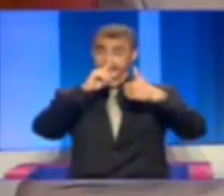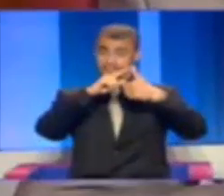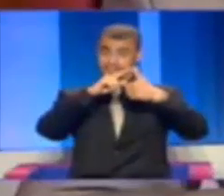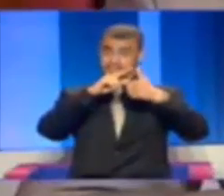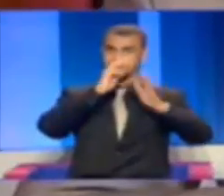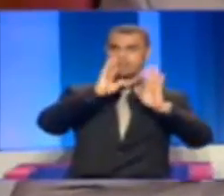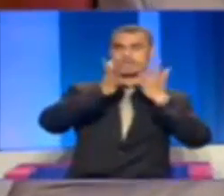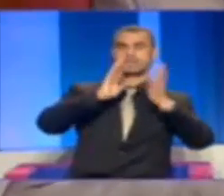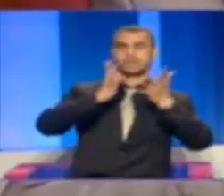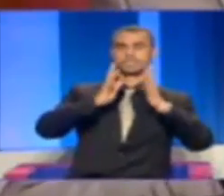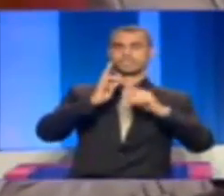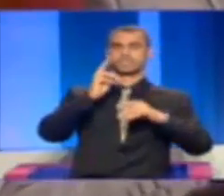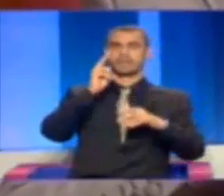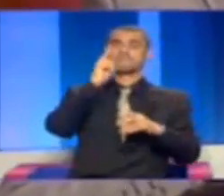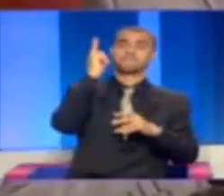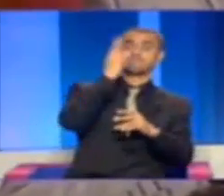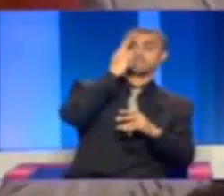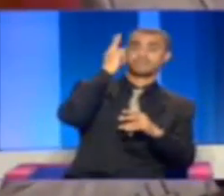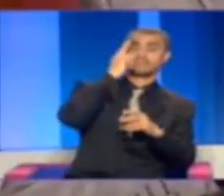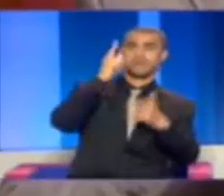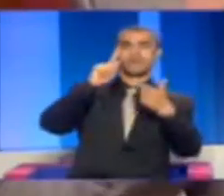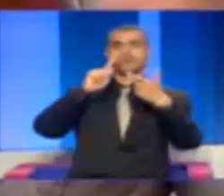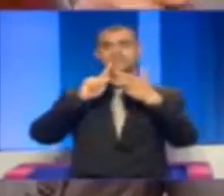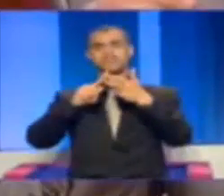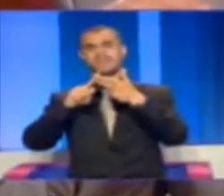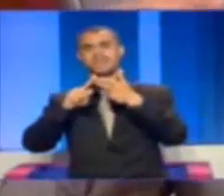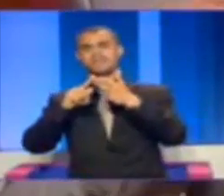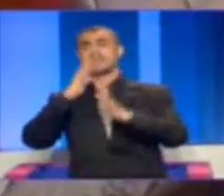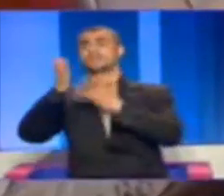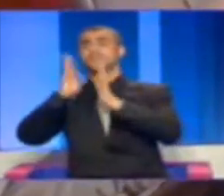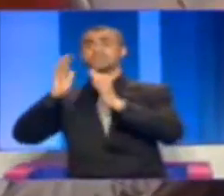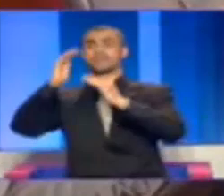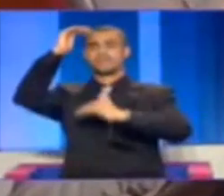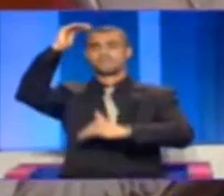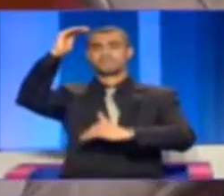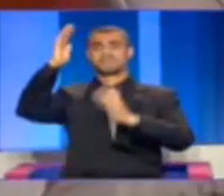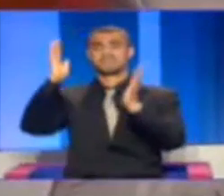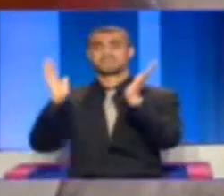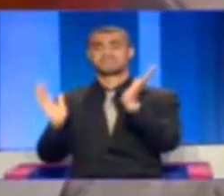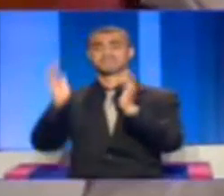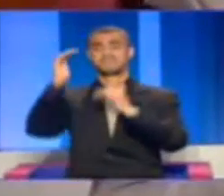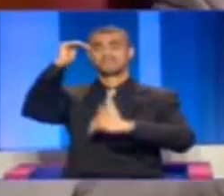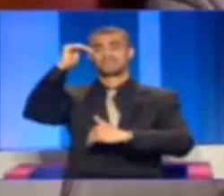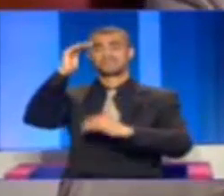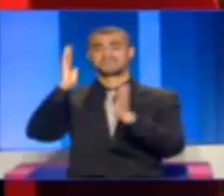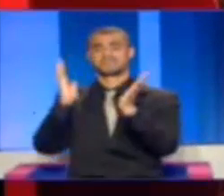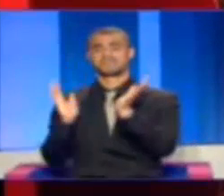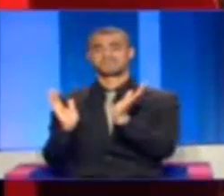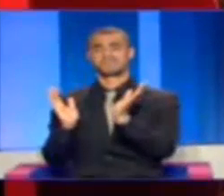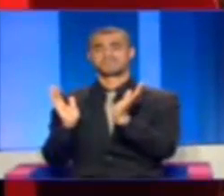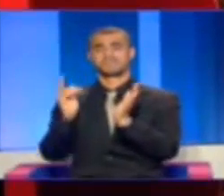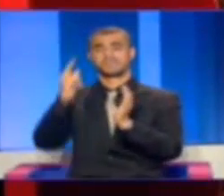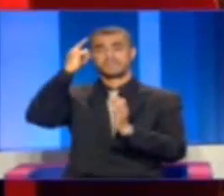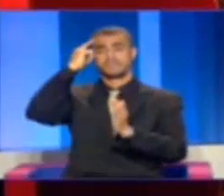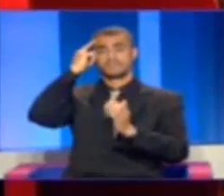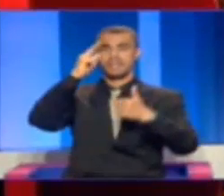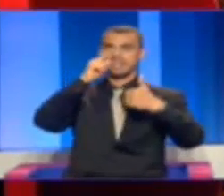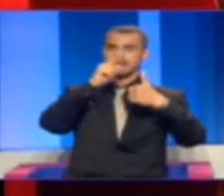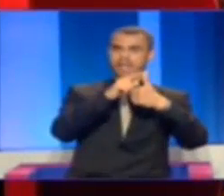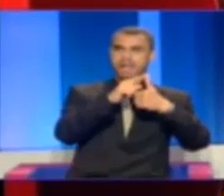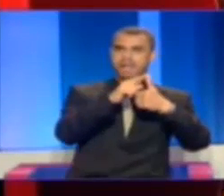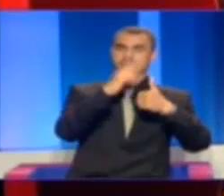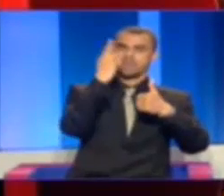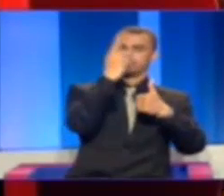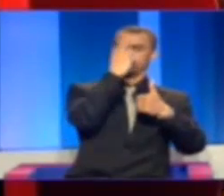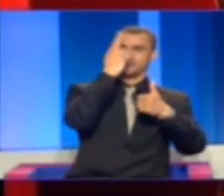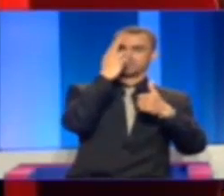سي لا لونغ دي سين ايكونيك، وكاين سميتو لا لونغ دي سين ستاندار، يعني اللي هي لان ايكونيك اللي هي ربط العلاقه ما بين